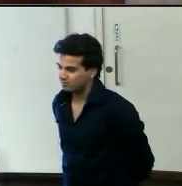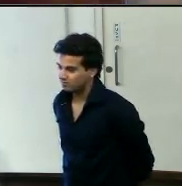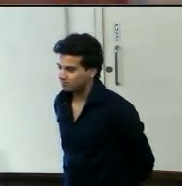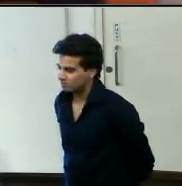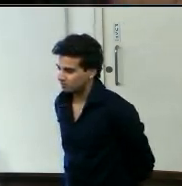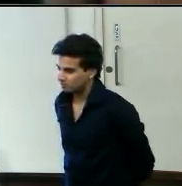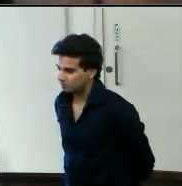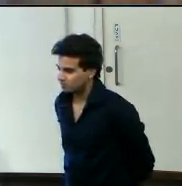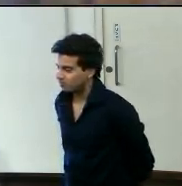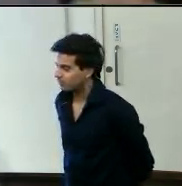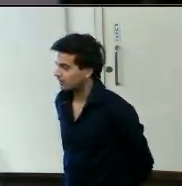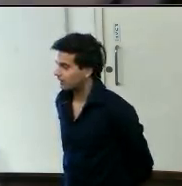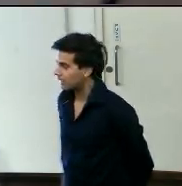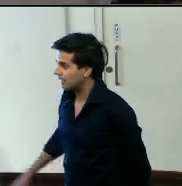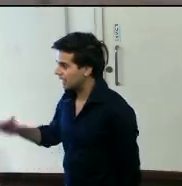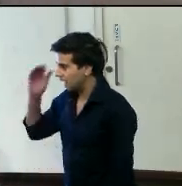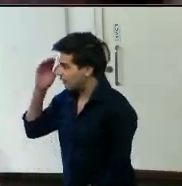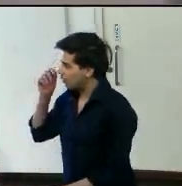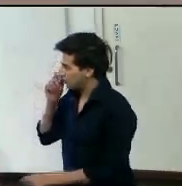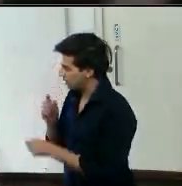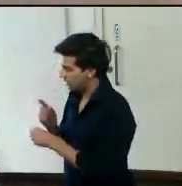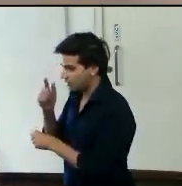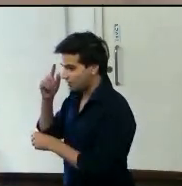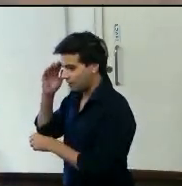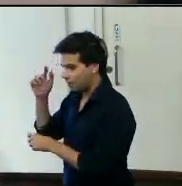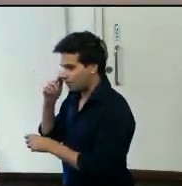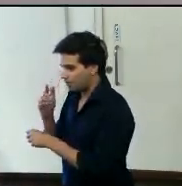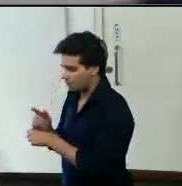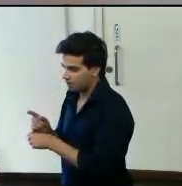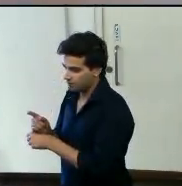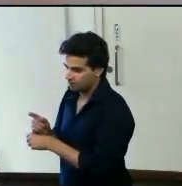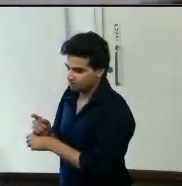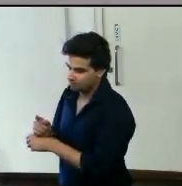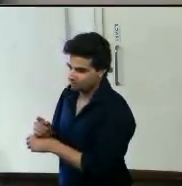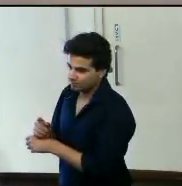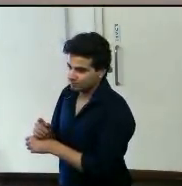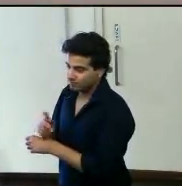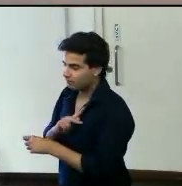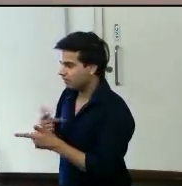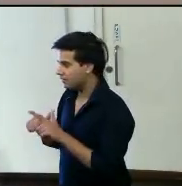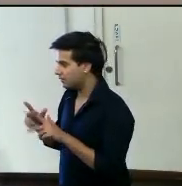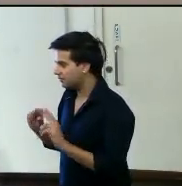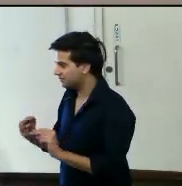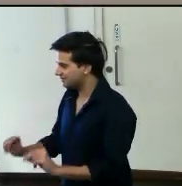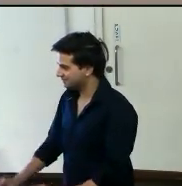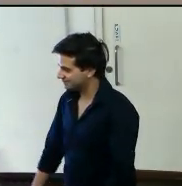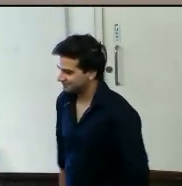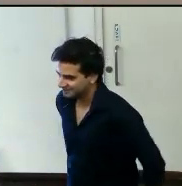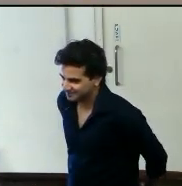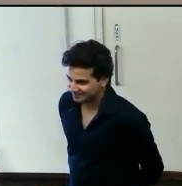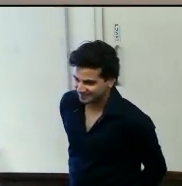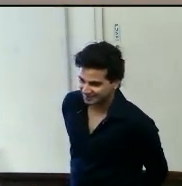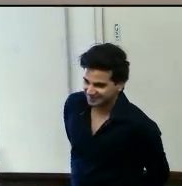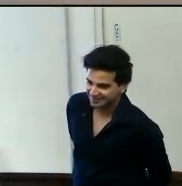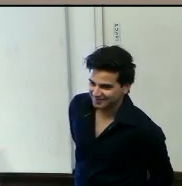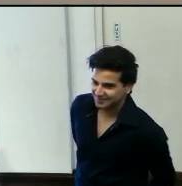ಹಲೋ ಸರ್. ಹಲೋ ಮ್ಯಾಮ್. ನಾನು ಒಂದು ಮಾತು ಕೇಳಕ್ಕೆ ಇಷ್ಟಪಡ್ತೀನಿ. ಕೆಳಗಡೆ ನೀವು ಮಾತಾಡ್ಬೇಕಾದ್ರೆ ಧ್ವನಿ ಥಿಯರಿ